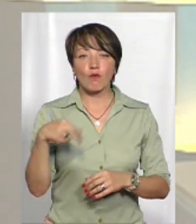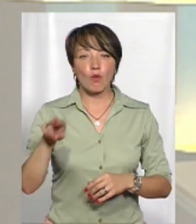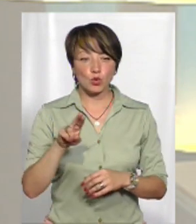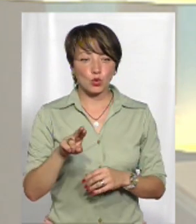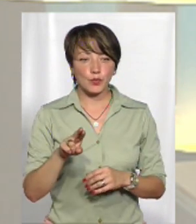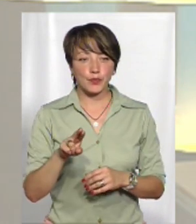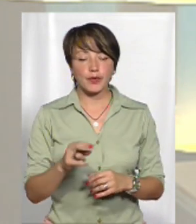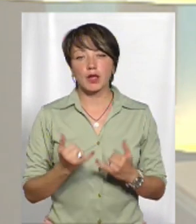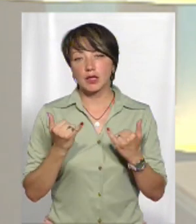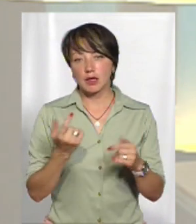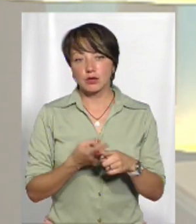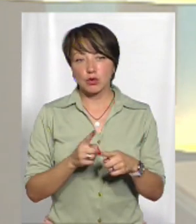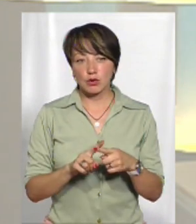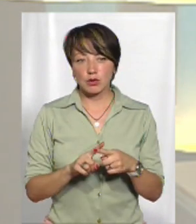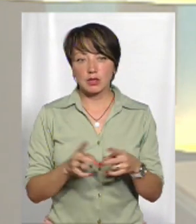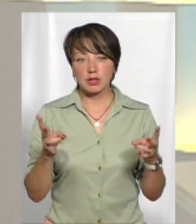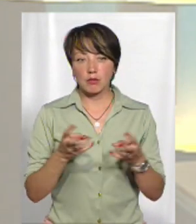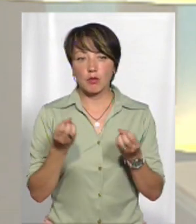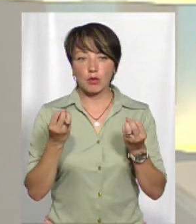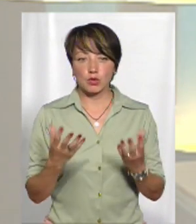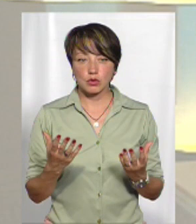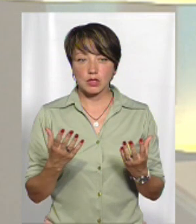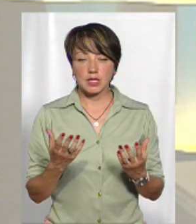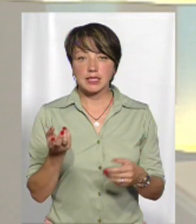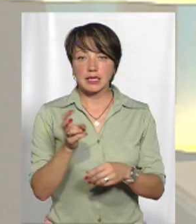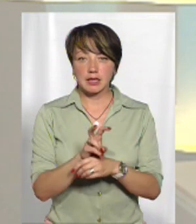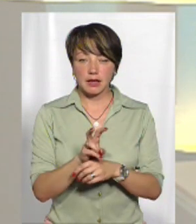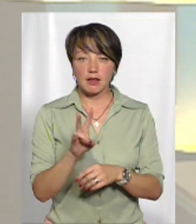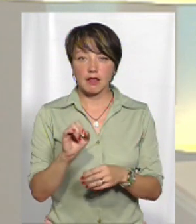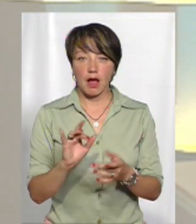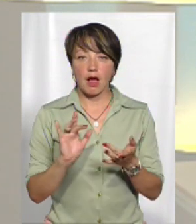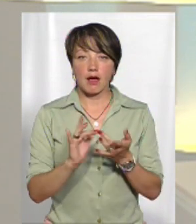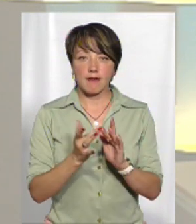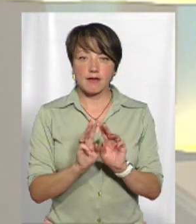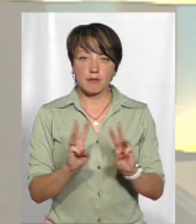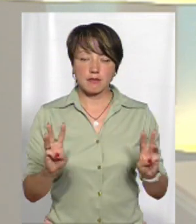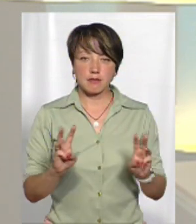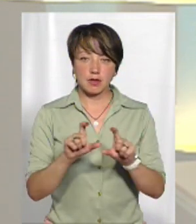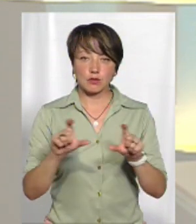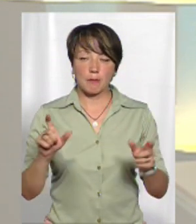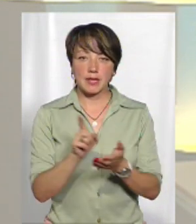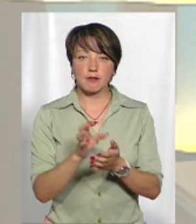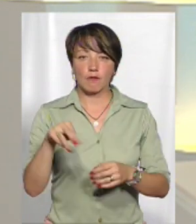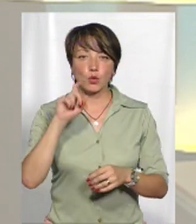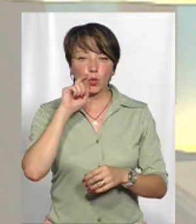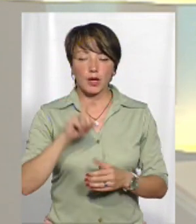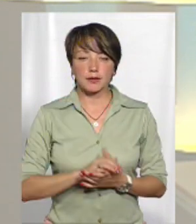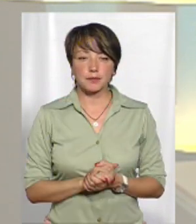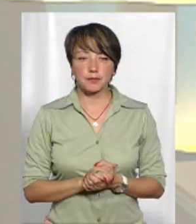пенсійного фонду. Для цього треба просто зайти на веб-ресурс Пенсійного фонду України.